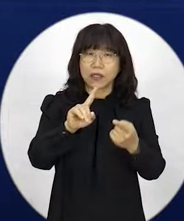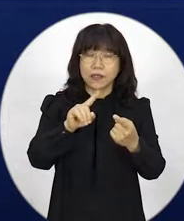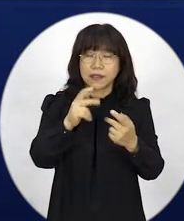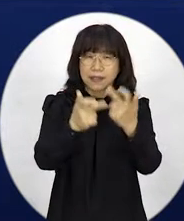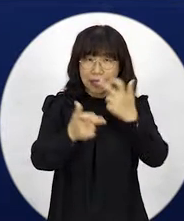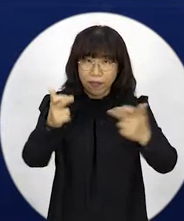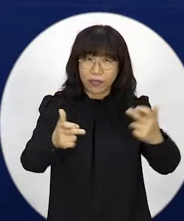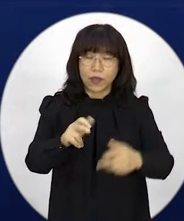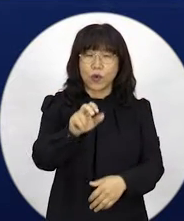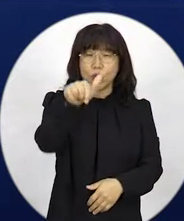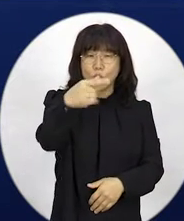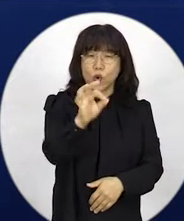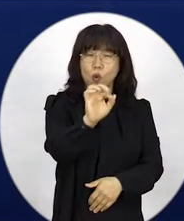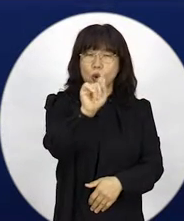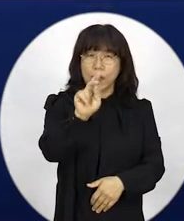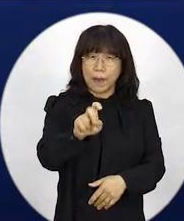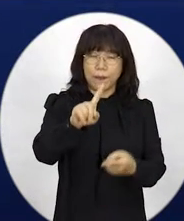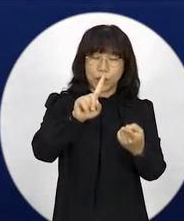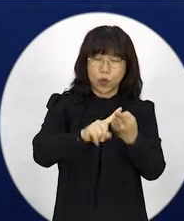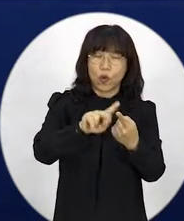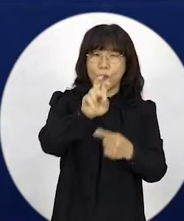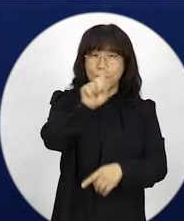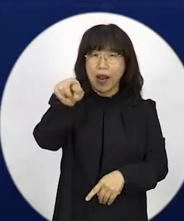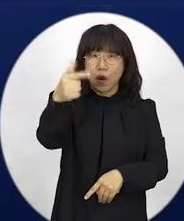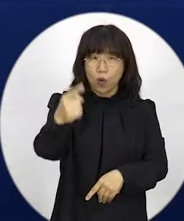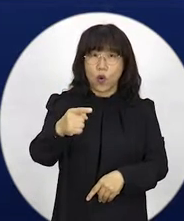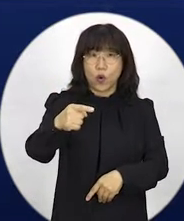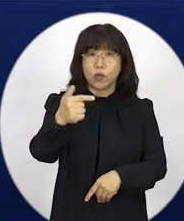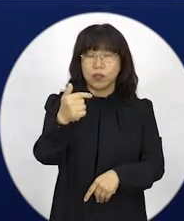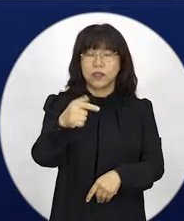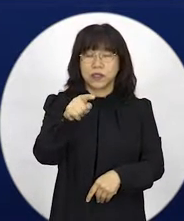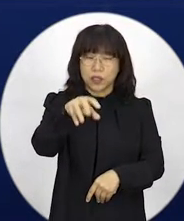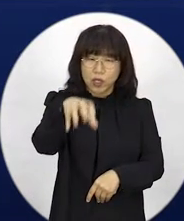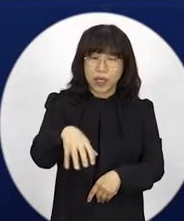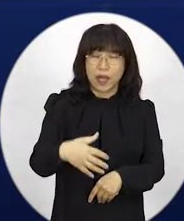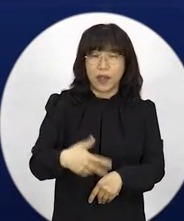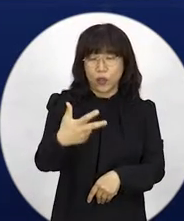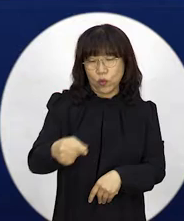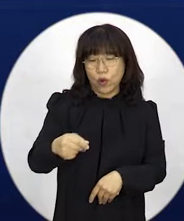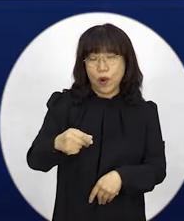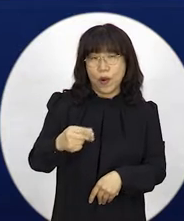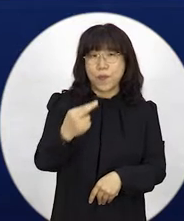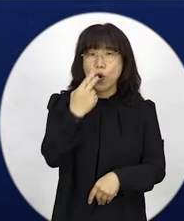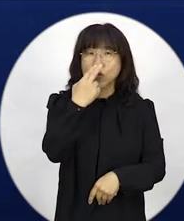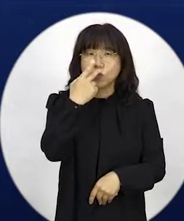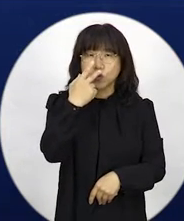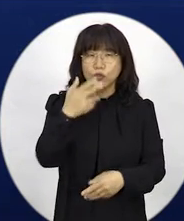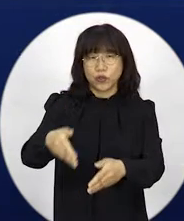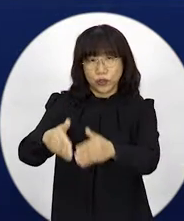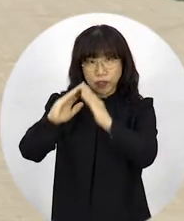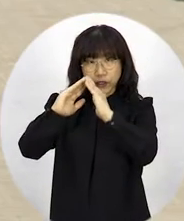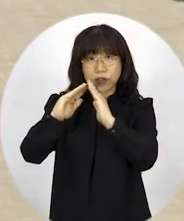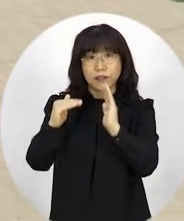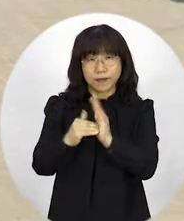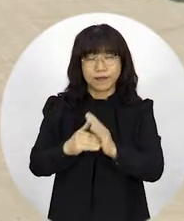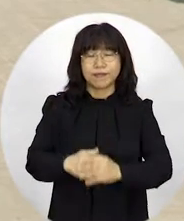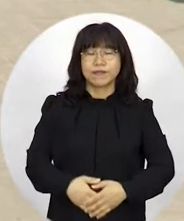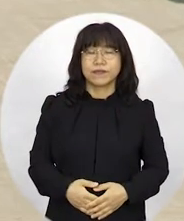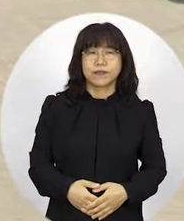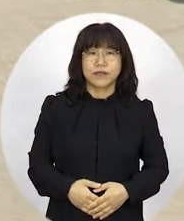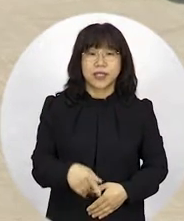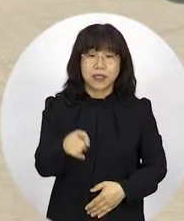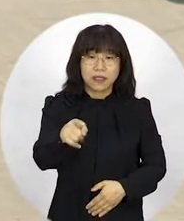공암나루, 마곡나루 등 근린공원 4곳에 반려동물 배변봉투함을 설치했습니다.